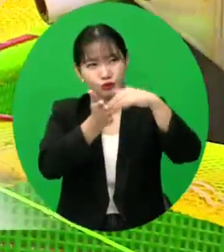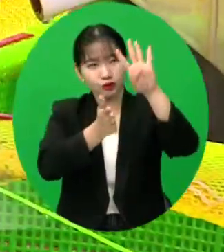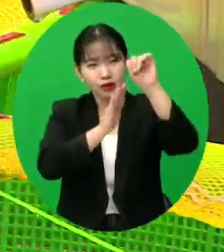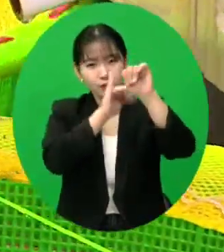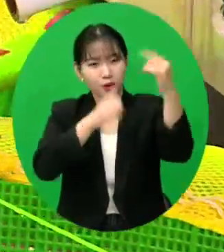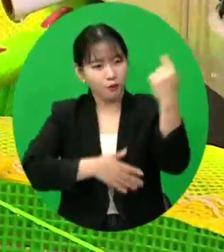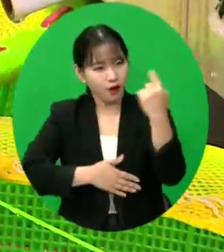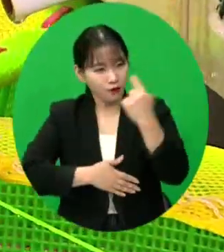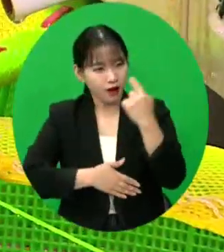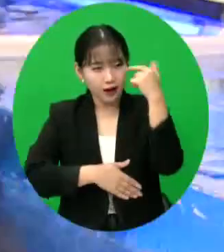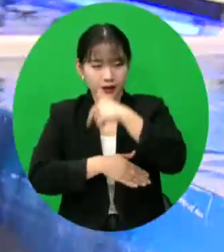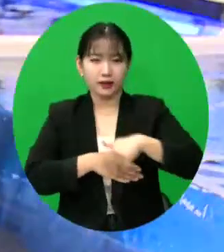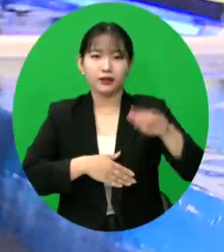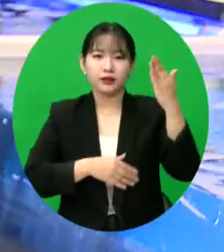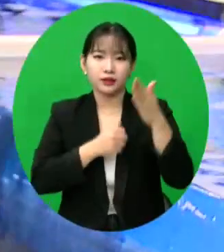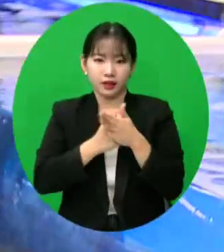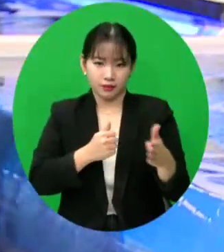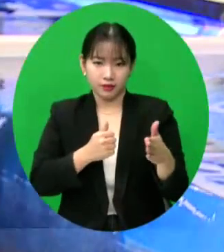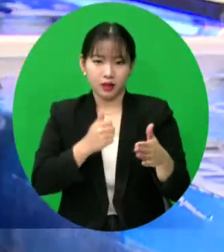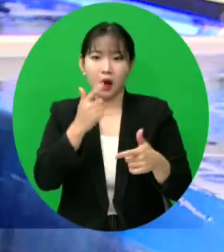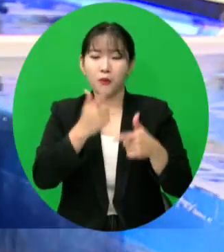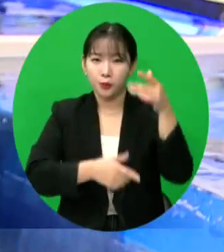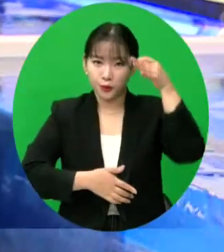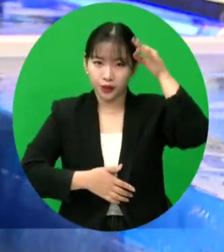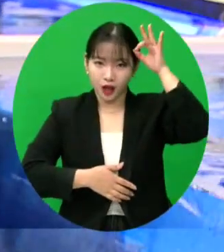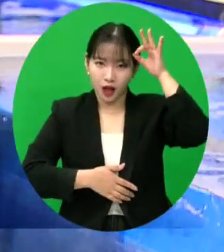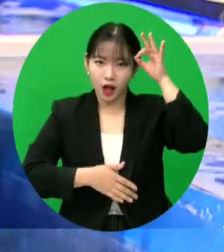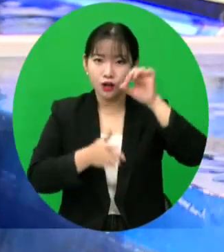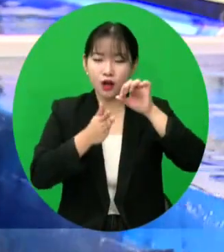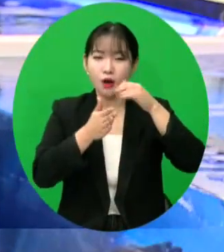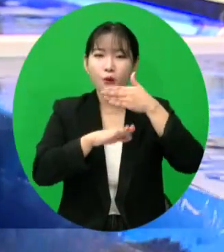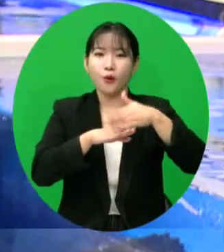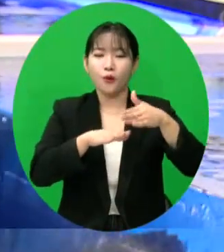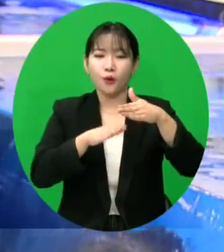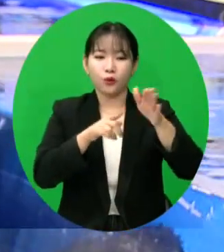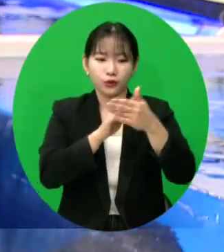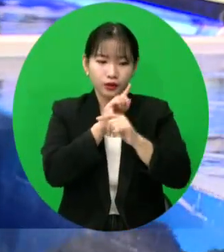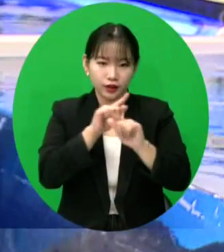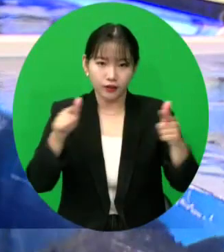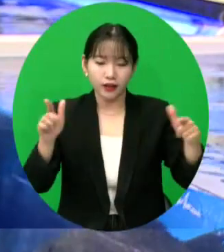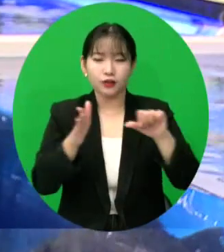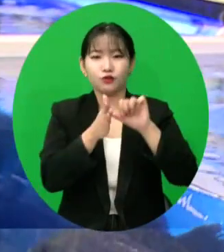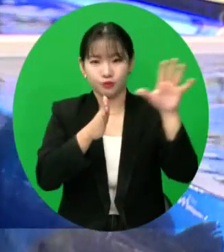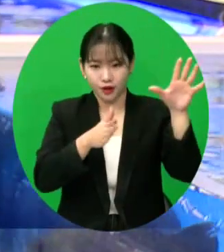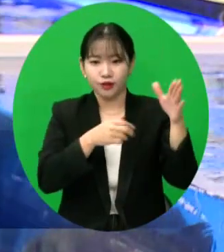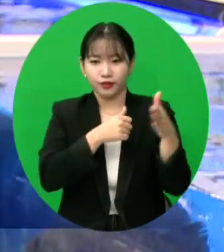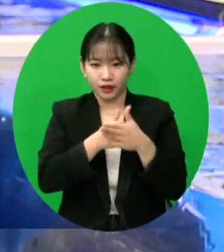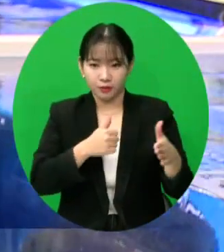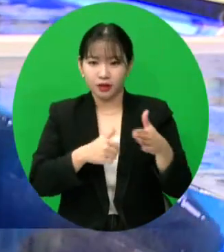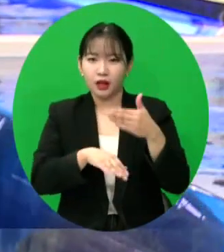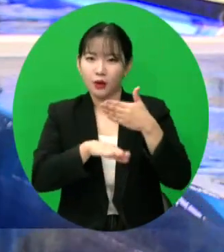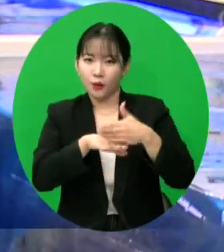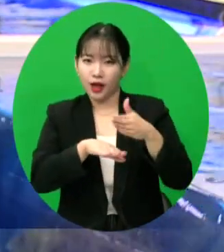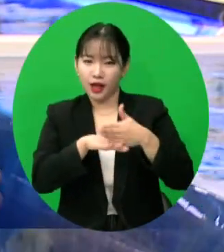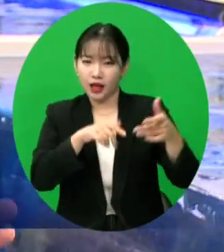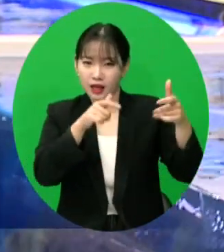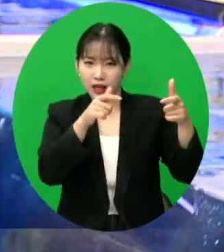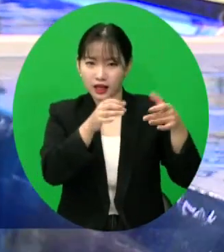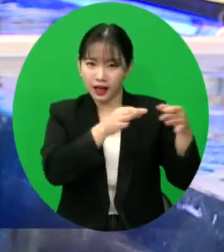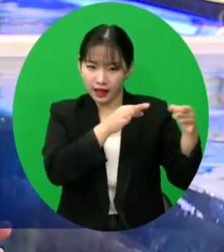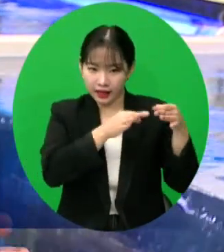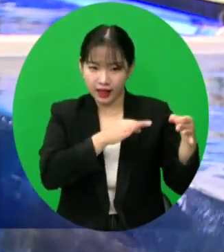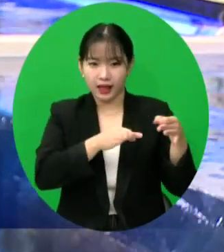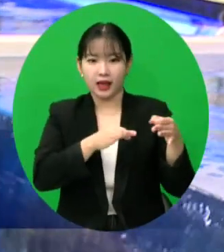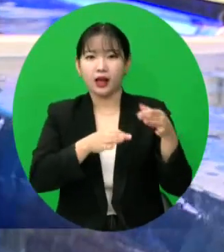예정됐기 때문입니다 목포라 하면 또 좀 유명하잖아요 그래서 그런 것처럼 회타운